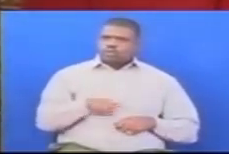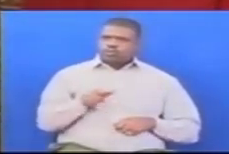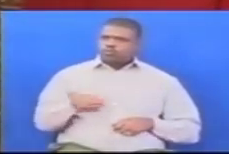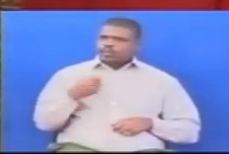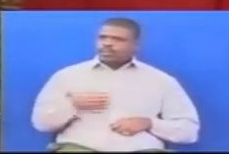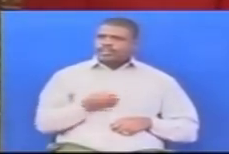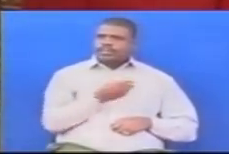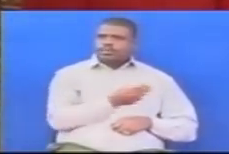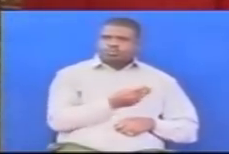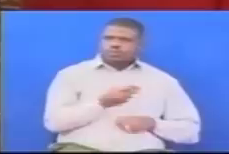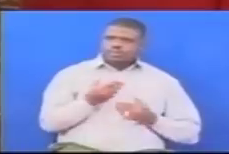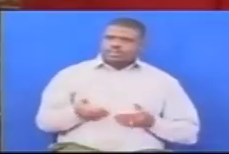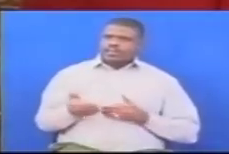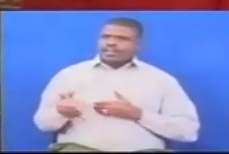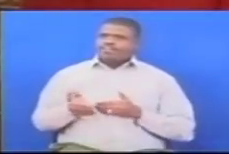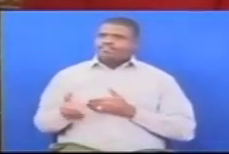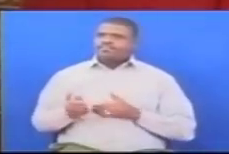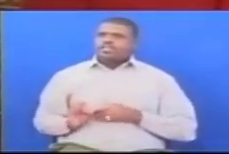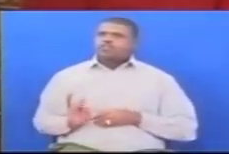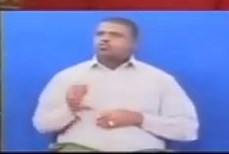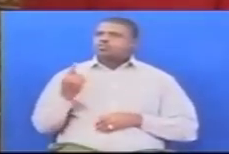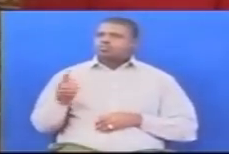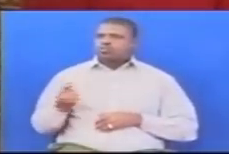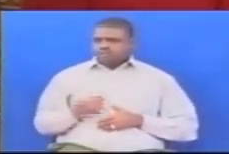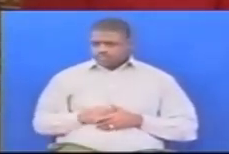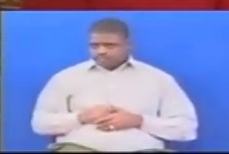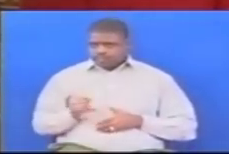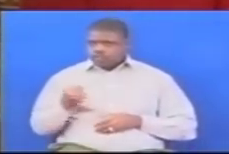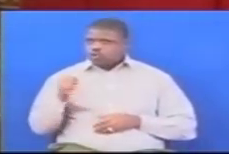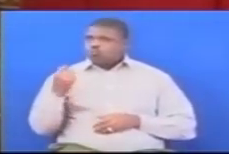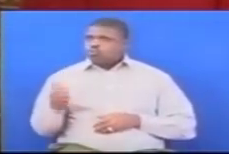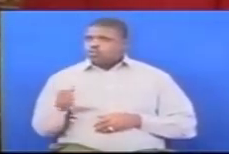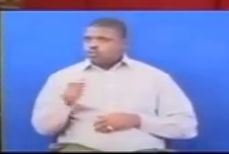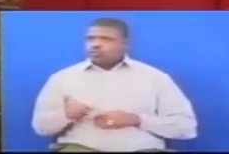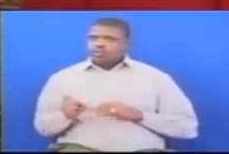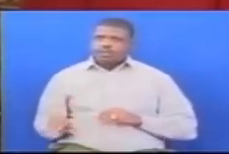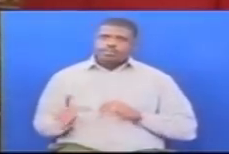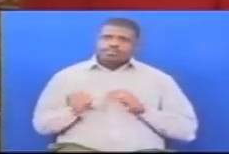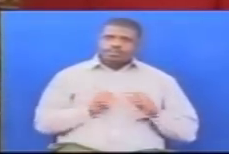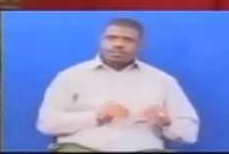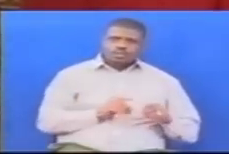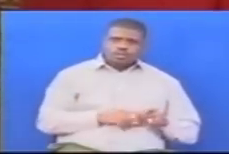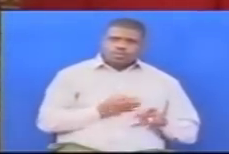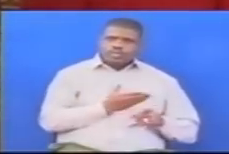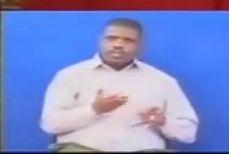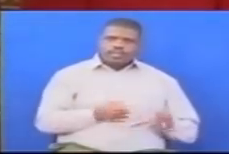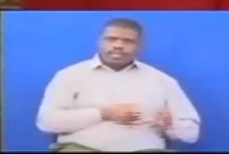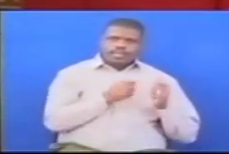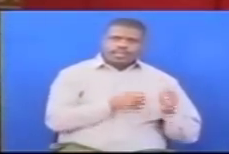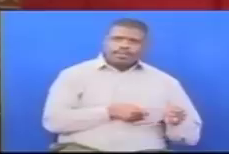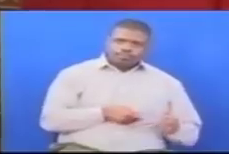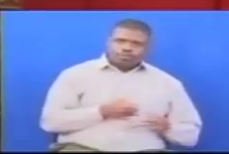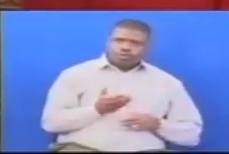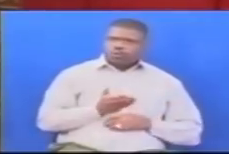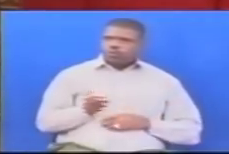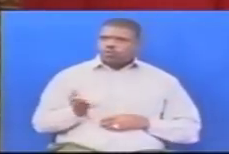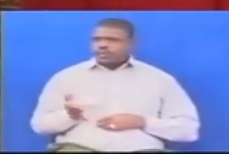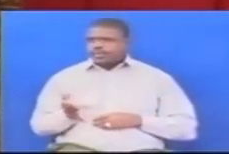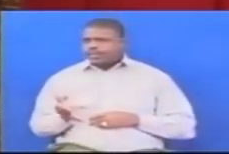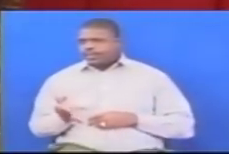hizi tunakaribia 1,000,000, kwa sababu watu wengi wanahamia kwa ajili ya kilimo na kwa ajili ya kufuata